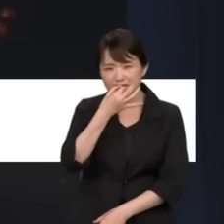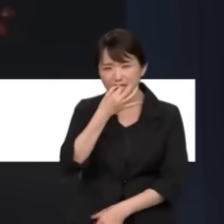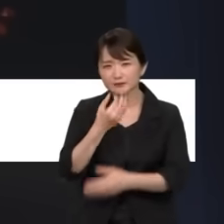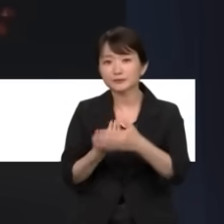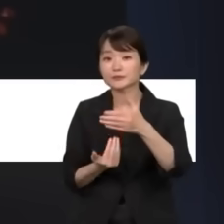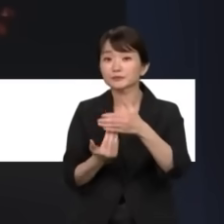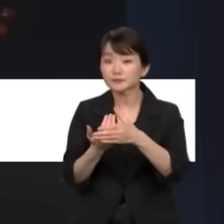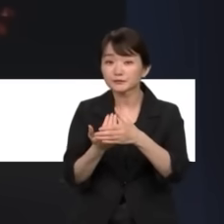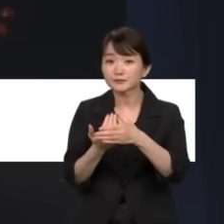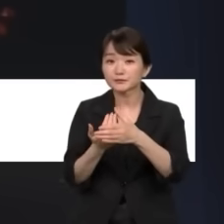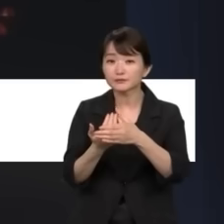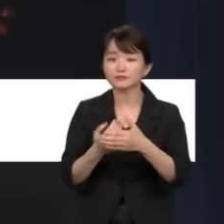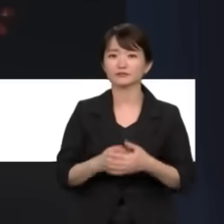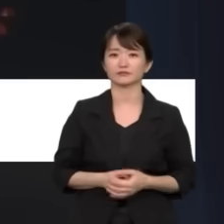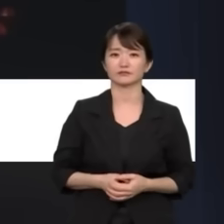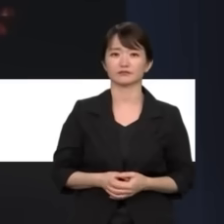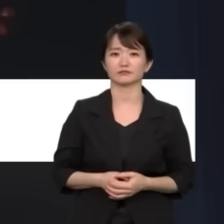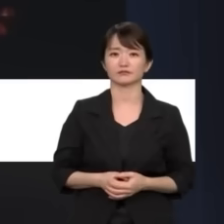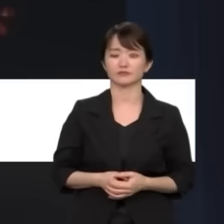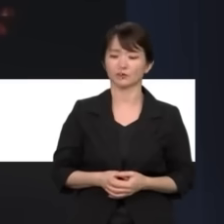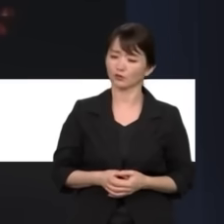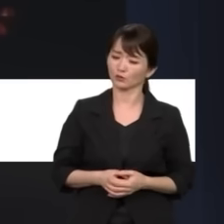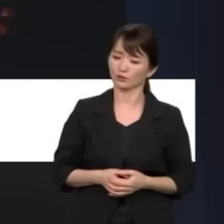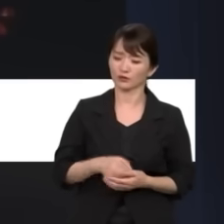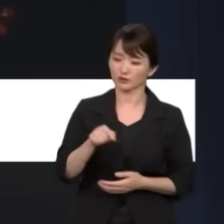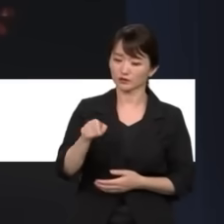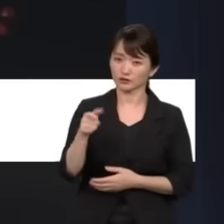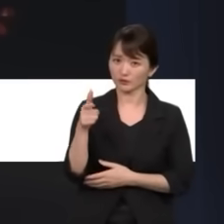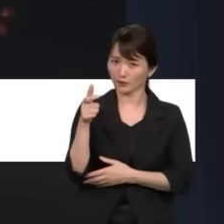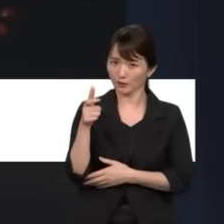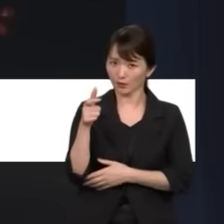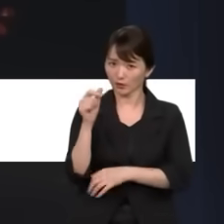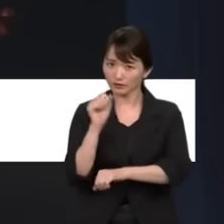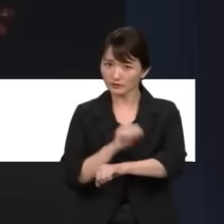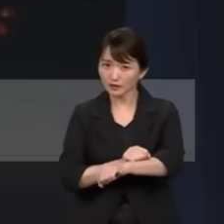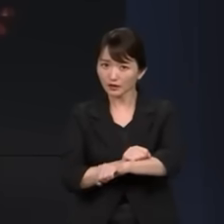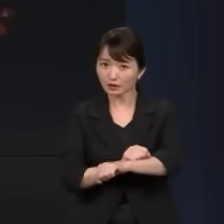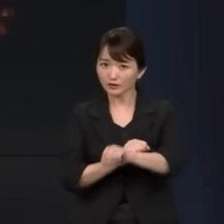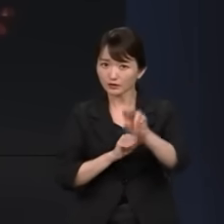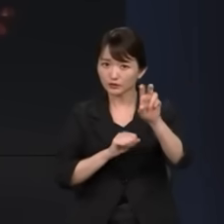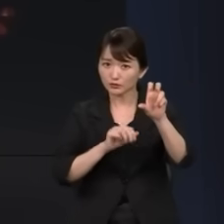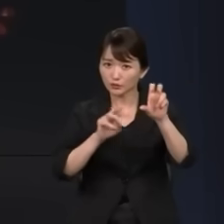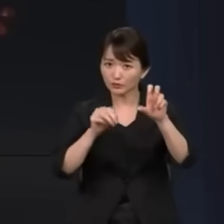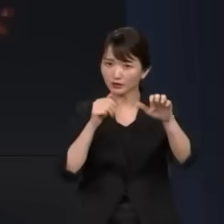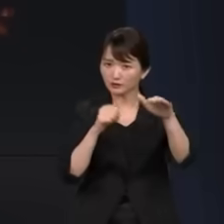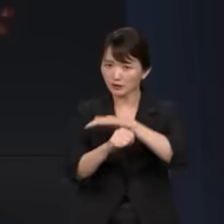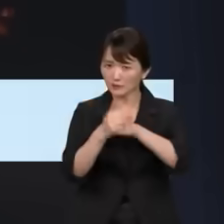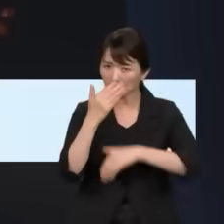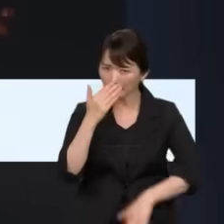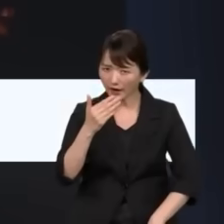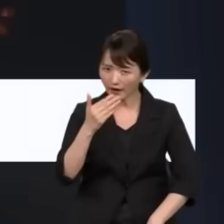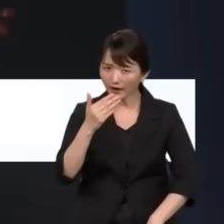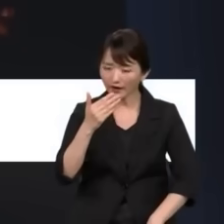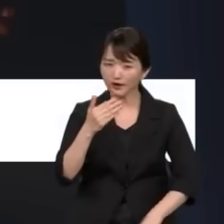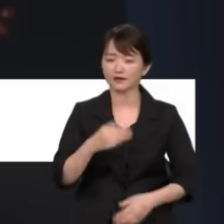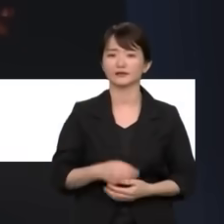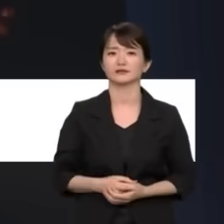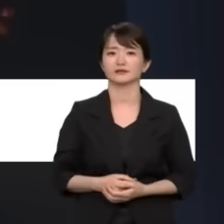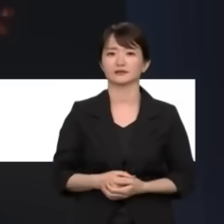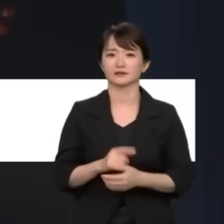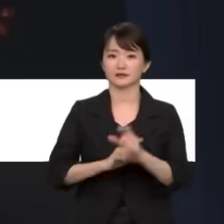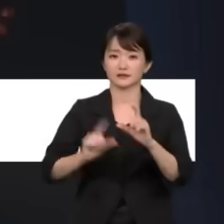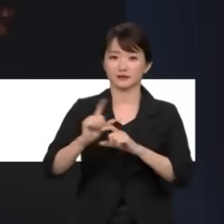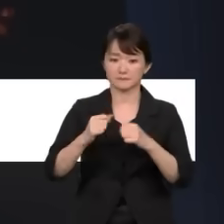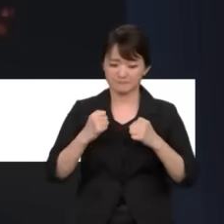생기고 어 이거 좀만 더 하면은 25미 더 대표가 될 수 있겠는데 해서 좀만 더